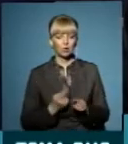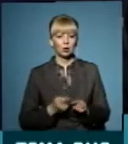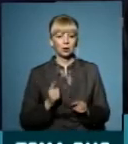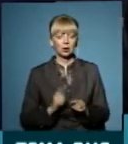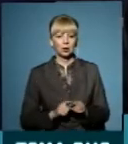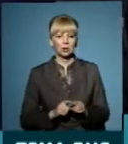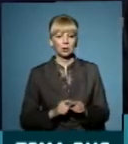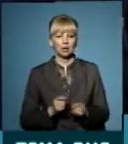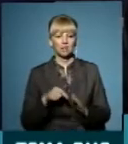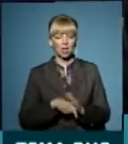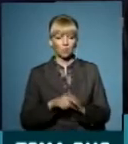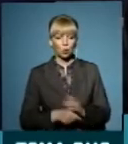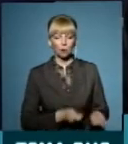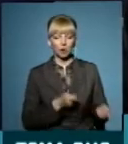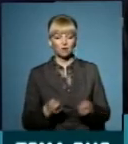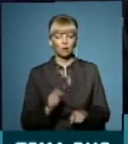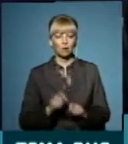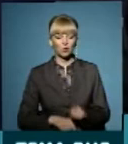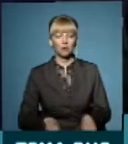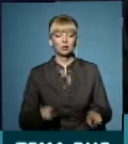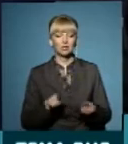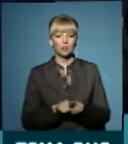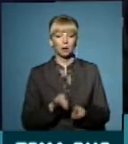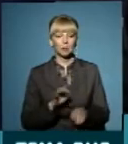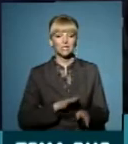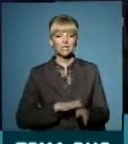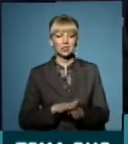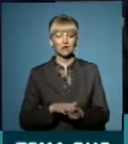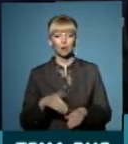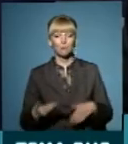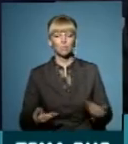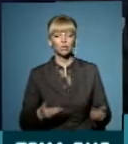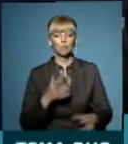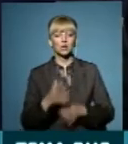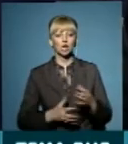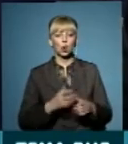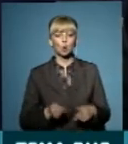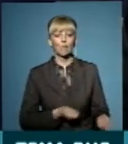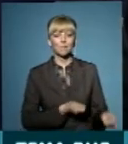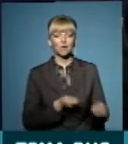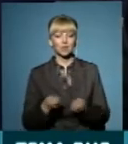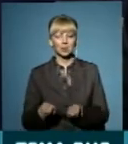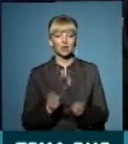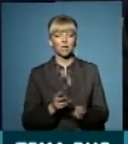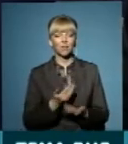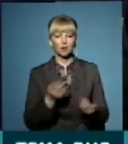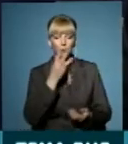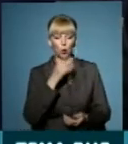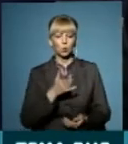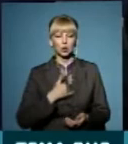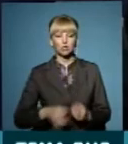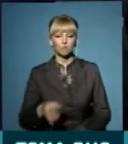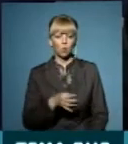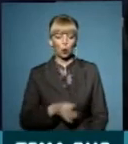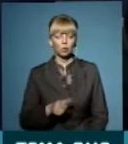як і на внутрішніх перевезеннях перевіряємо, так і при здійсненні міжнародних перевезень. Як ви бачили, у нас в